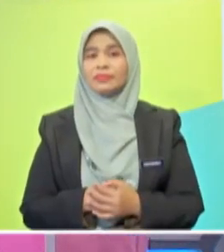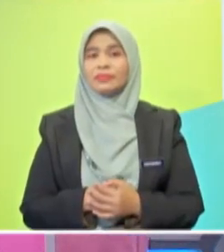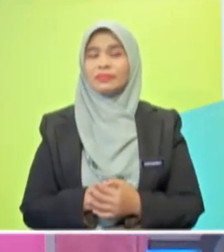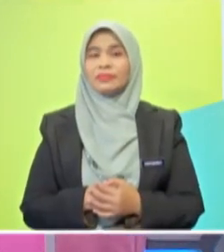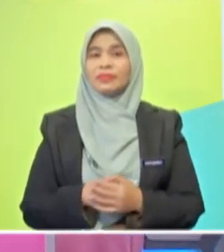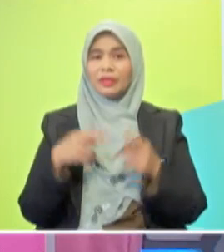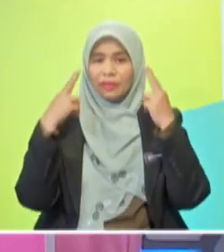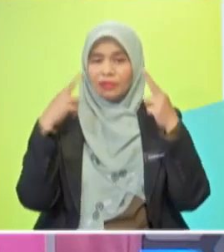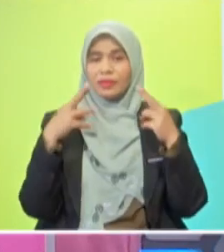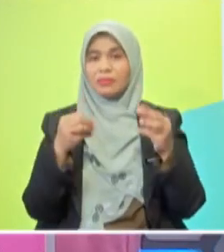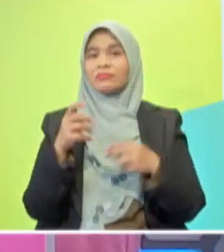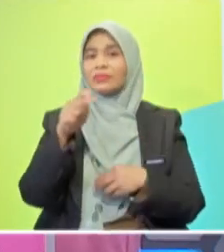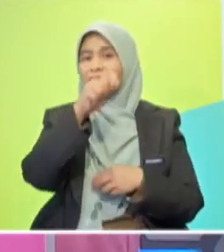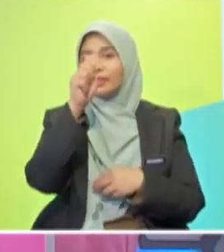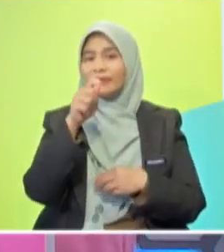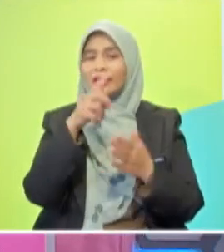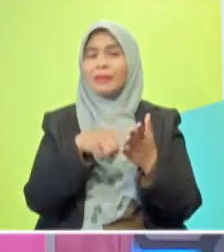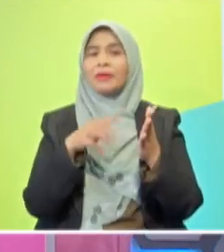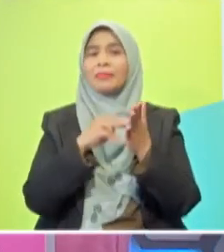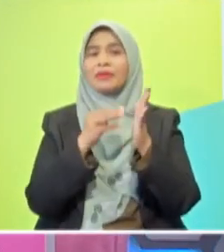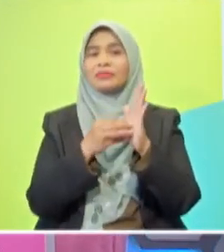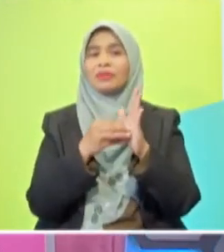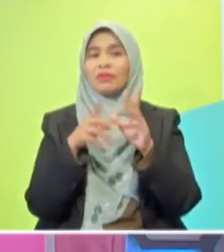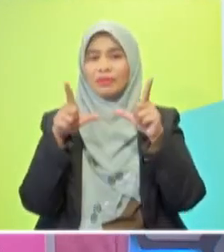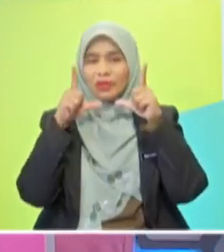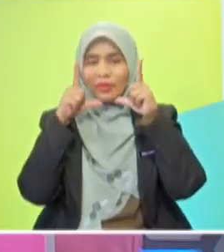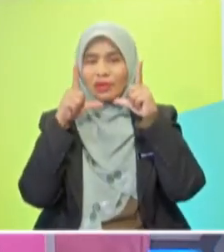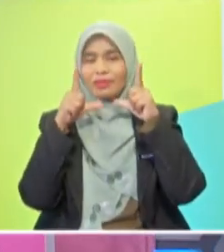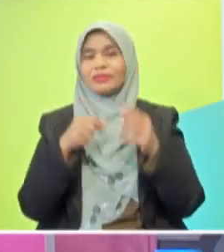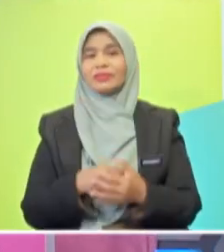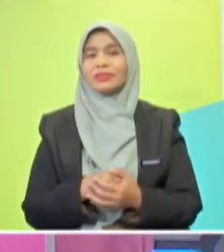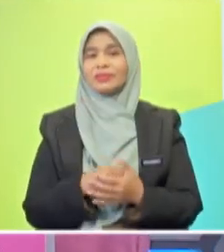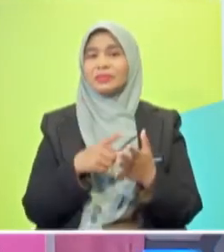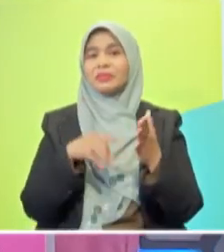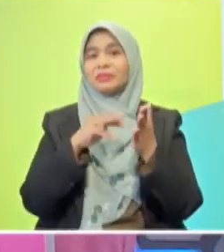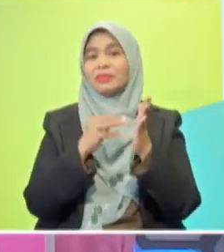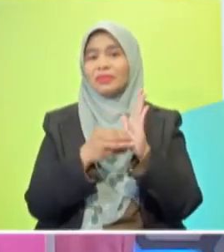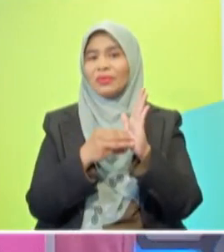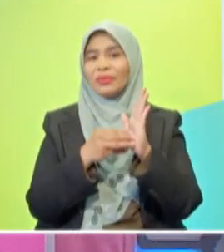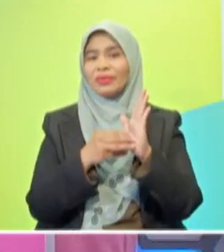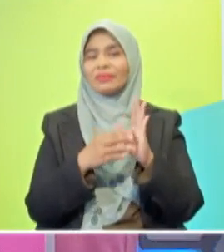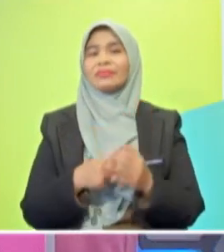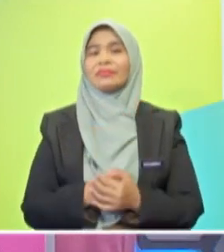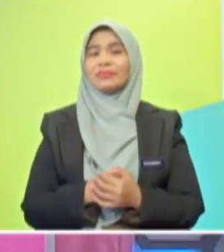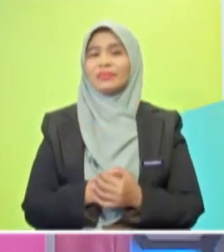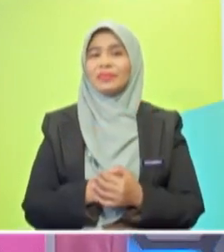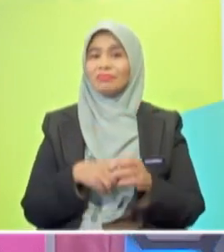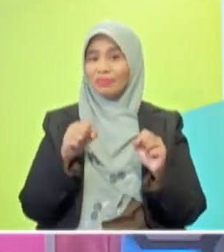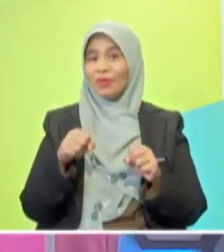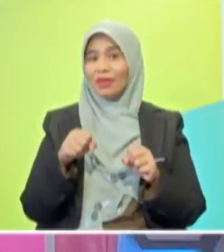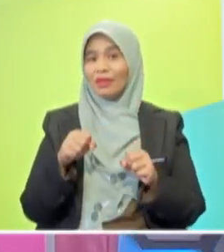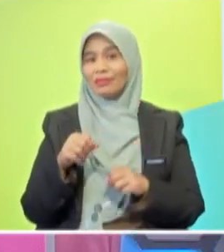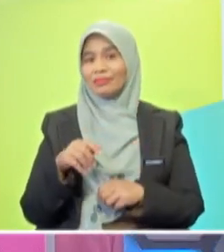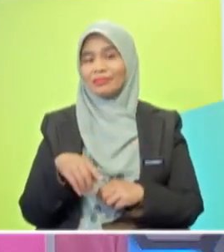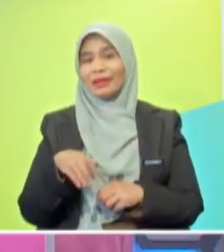Okey, Ustazah nak tanya, apa maksud aurat? Tadi kita dah belajar pengertian, apa maksud aurat? Boleh angkat traffic